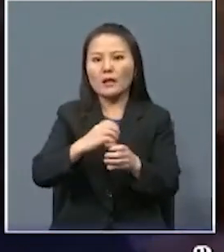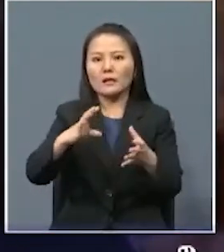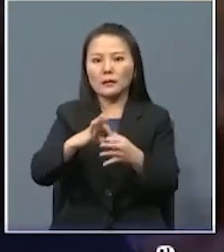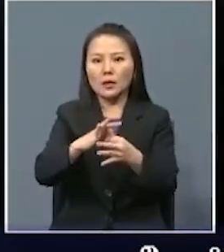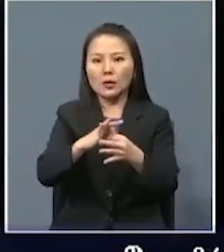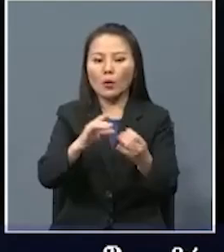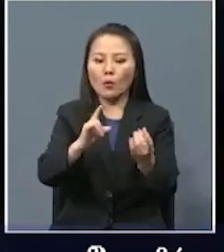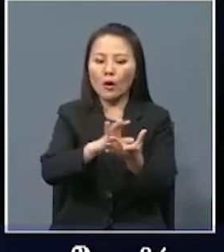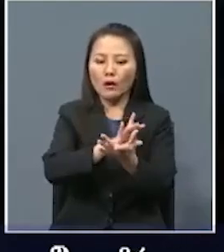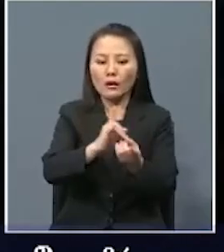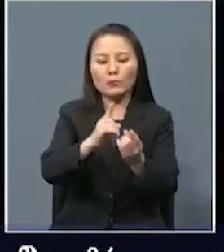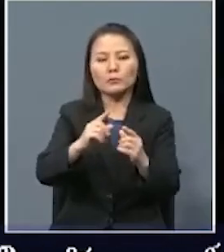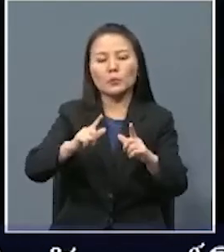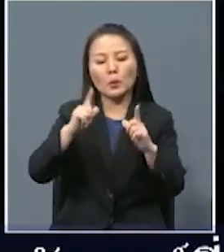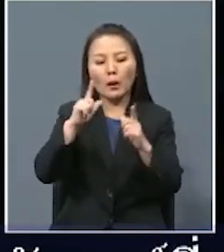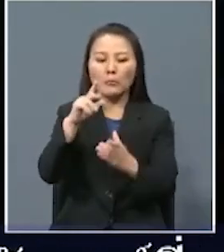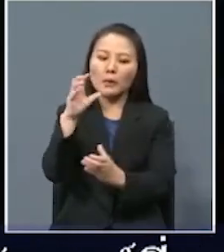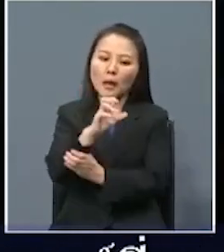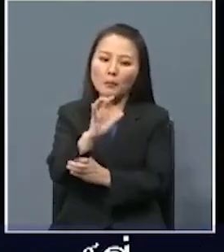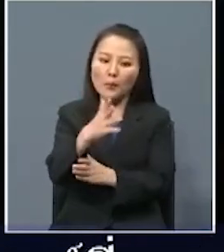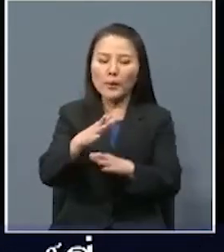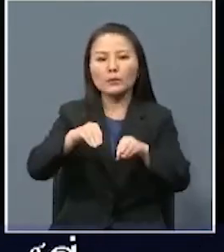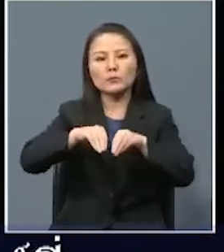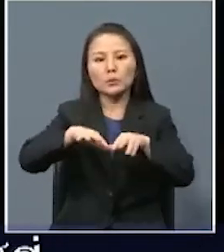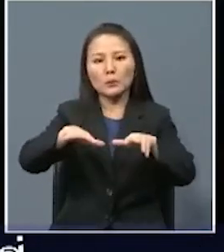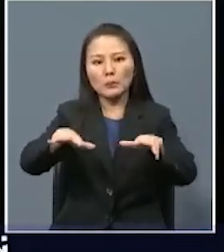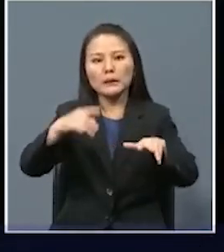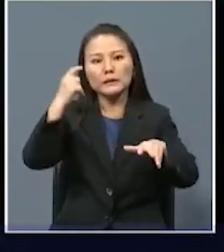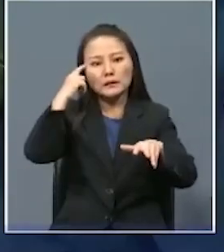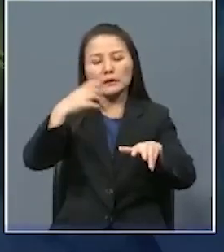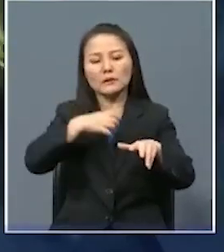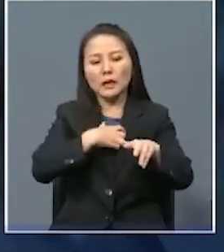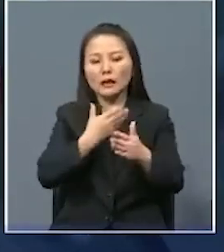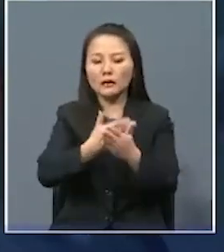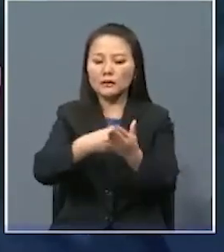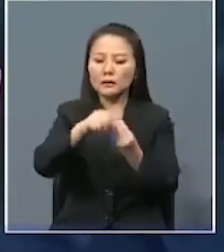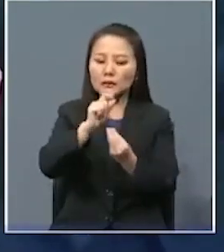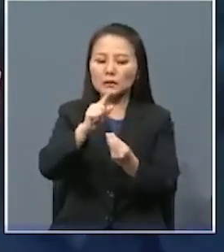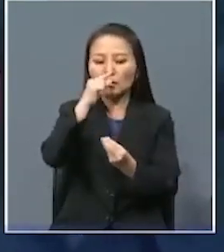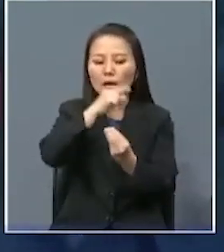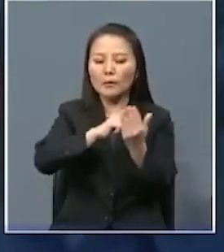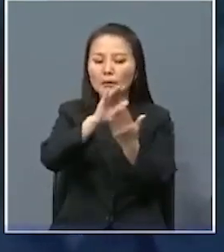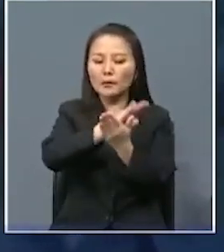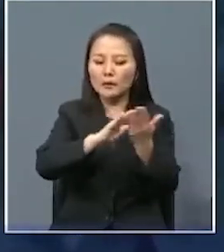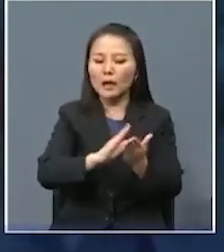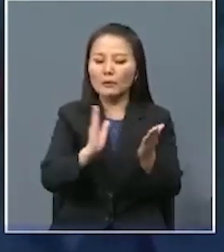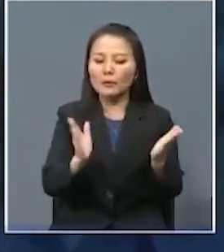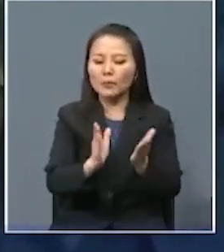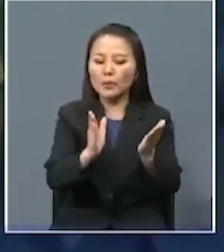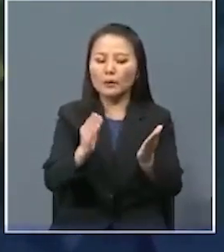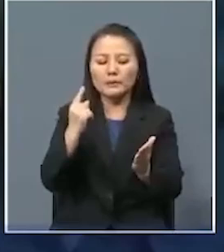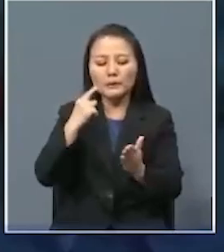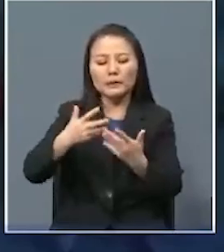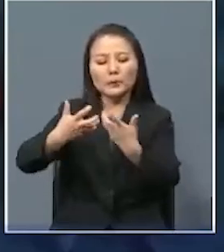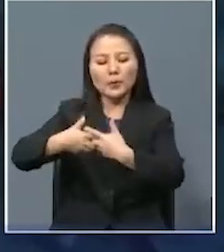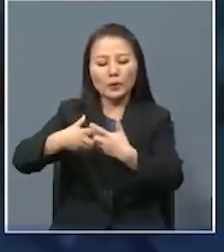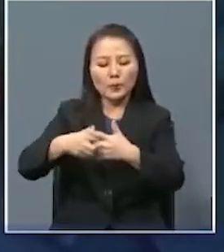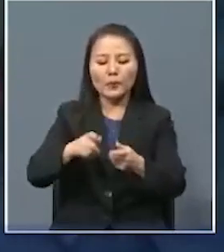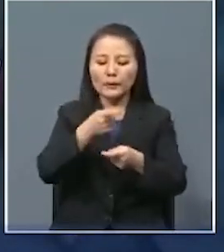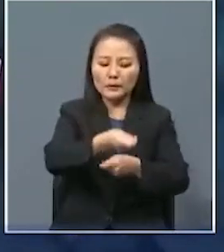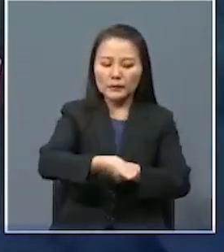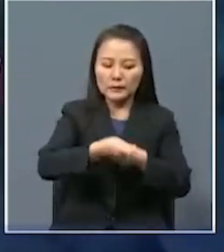หนึ่งในโครงการเรือธงของรัฐบาลโดยต้องการที่จะปรับเปลี่ยนโครงสร้างเศรษฐกิจของประเทศที่เติบโตจากภาคอุตสาหกรรมและภาคการ